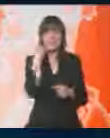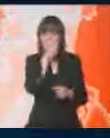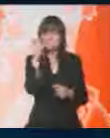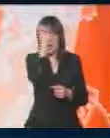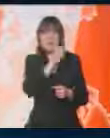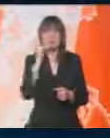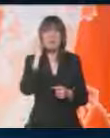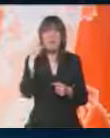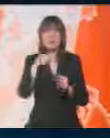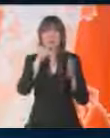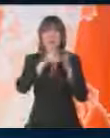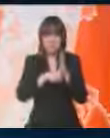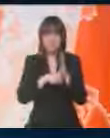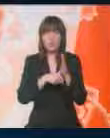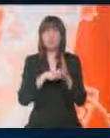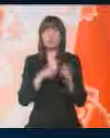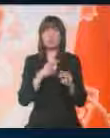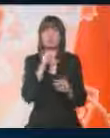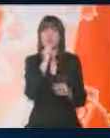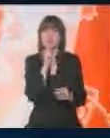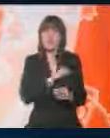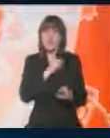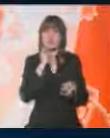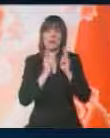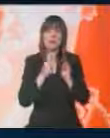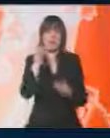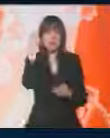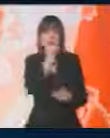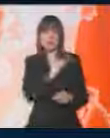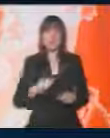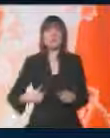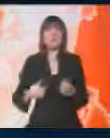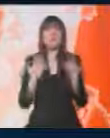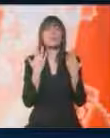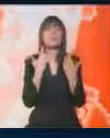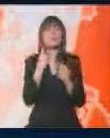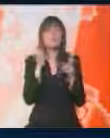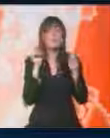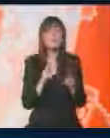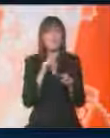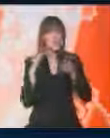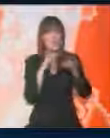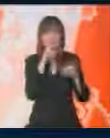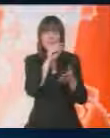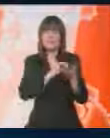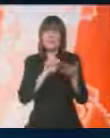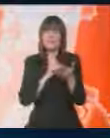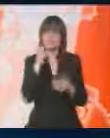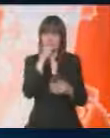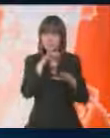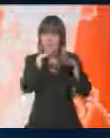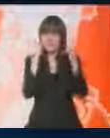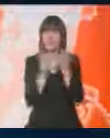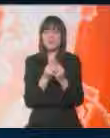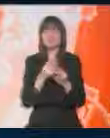Evropa morati u ovom trenutku da izdržava onako kako je to izdržavali bivši Jugoslaviji. A koliko su realni dometi ove rezolucije u tom svetu? Pa